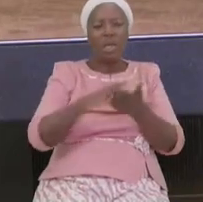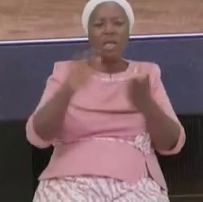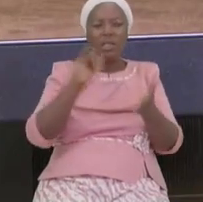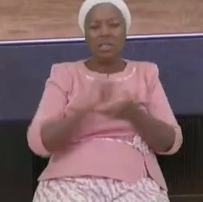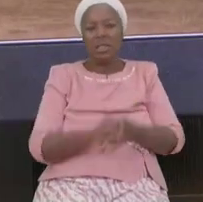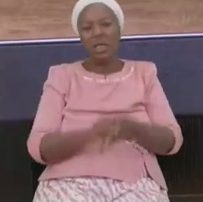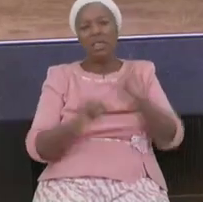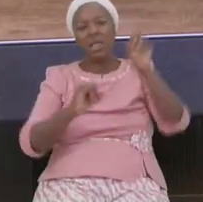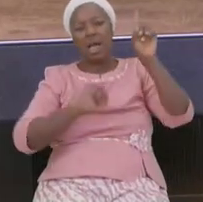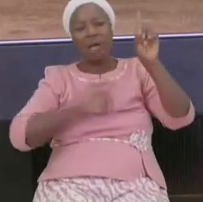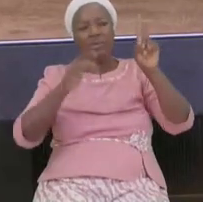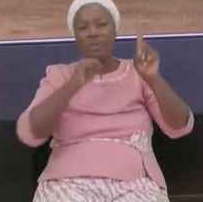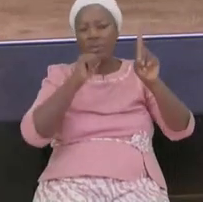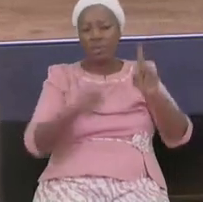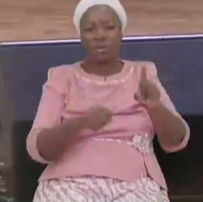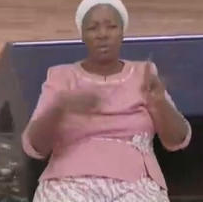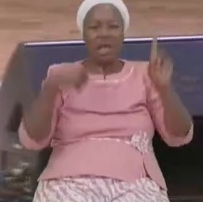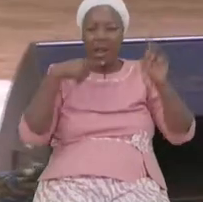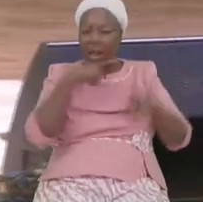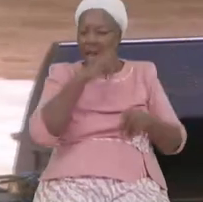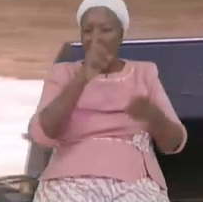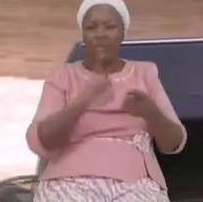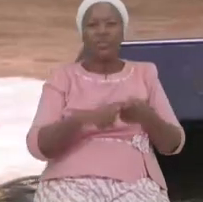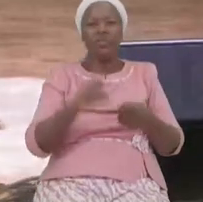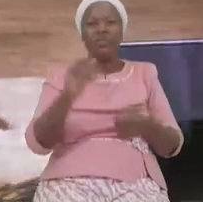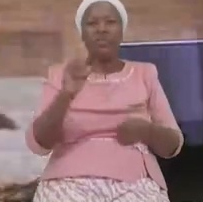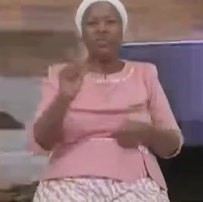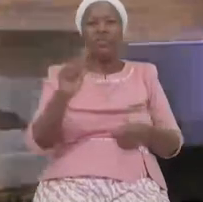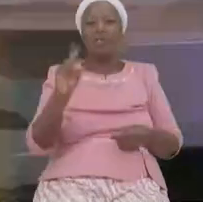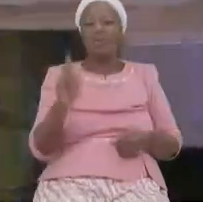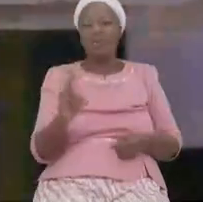une fois par ma sainteté, mentirai-je à David. Quelqu'un dit Amen.